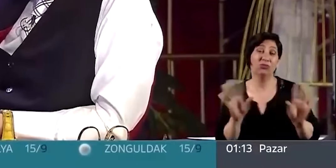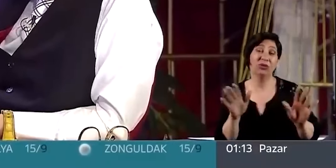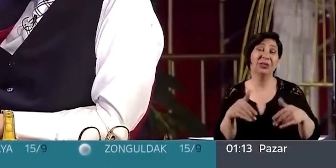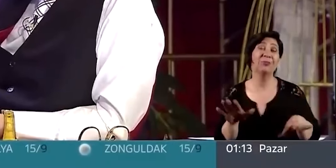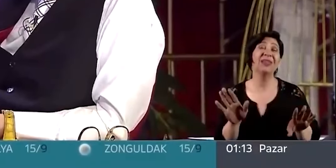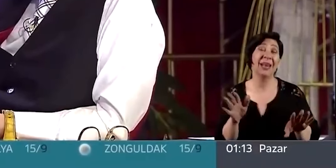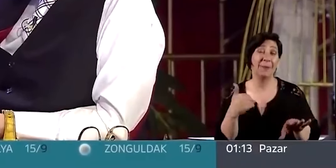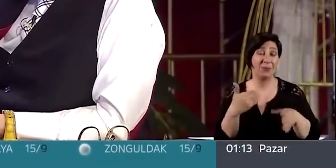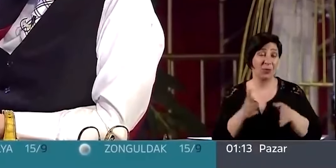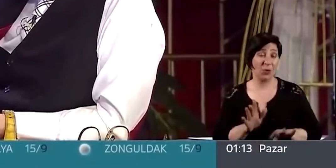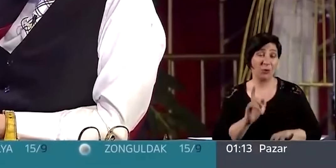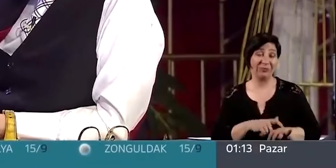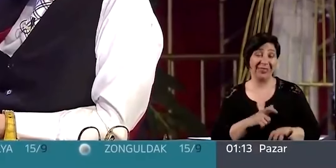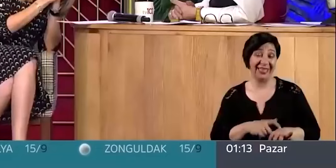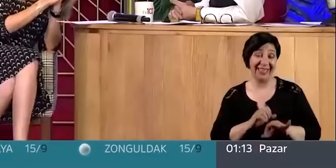yani. Benim doğduğum saat.